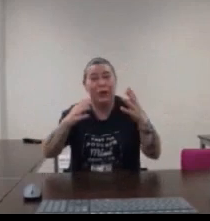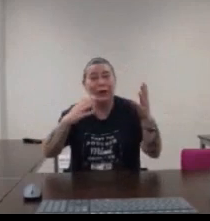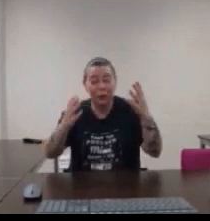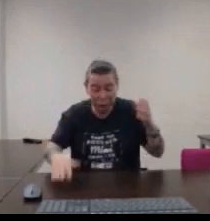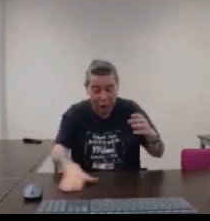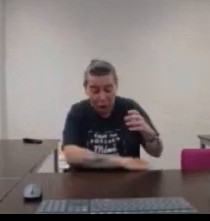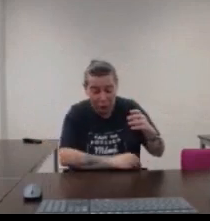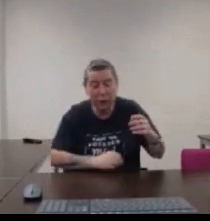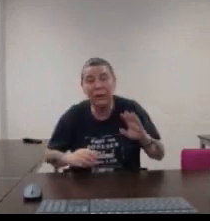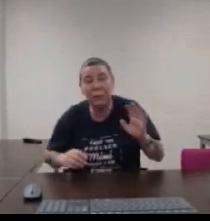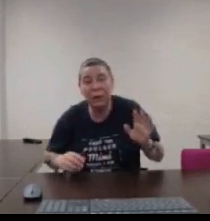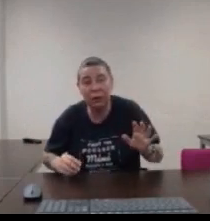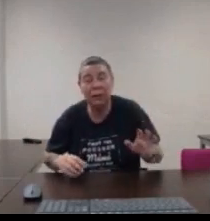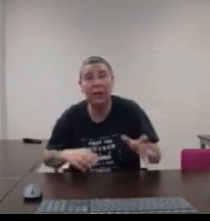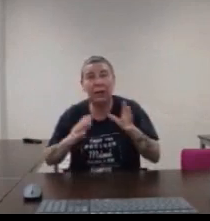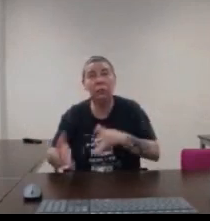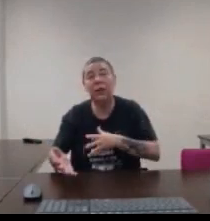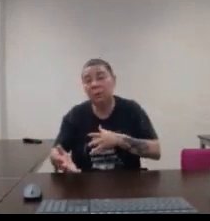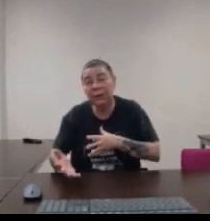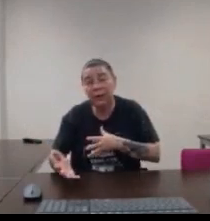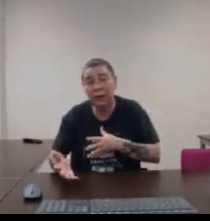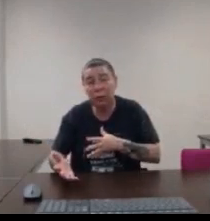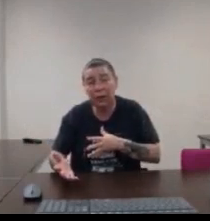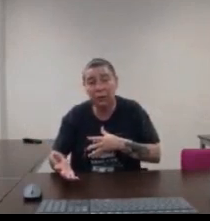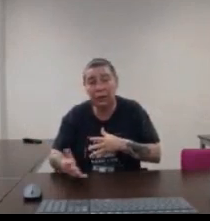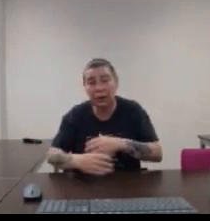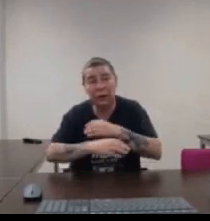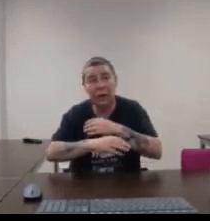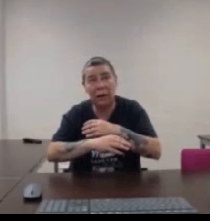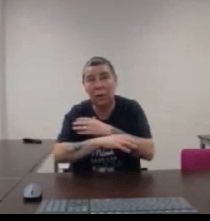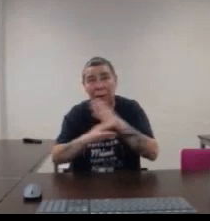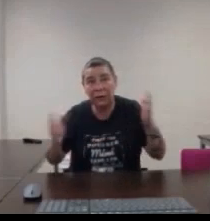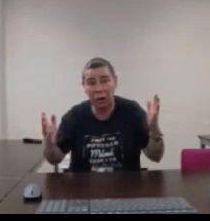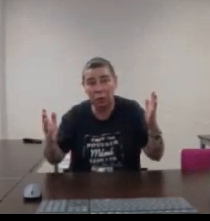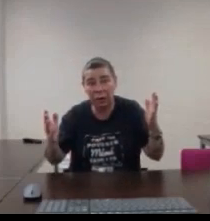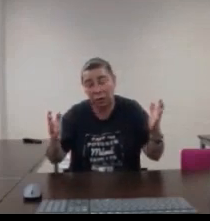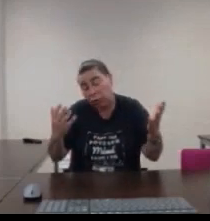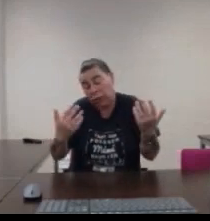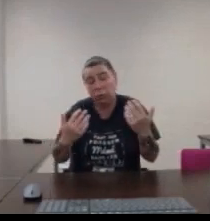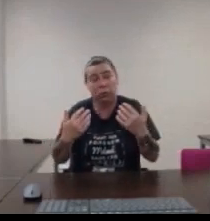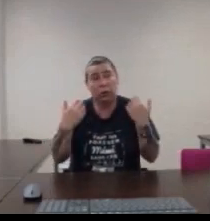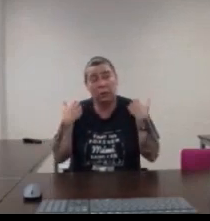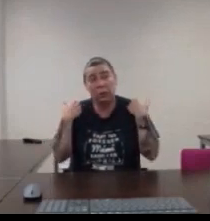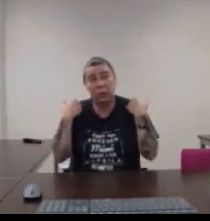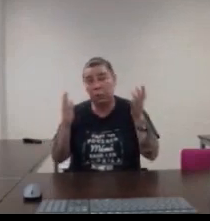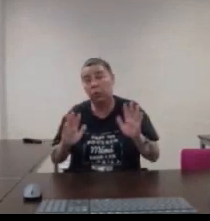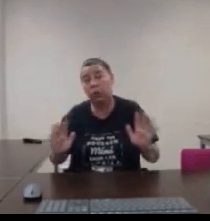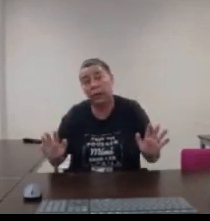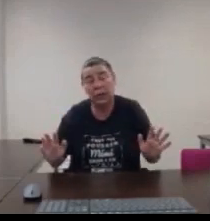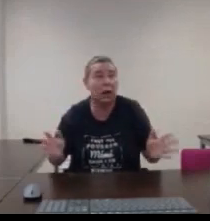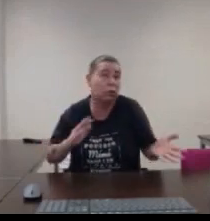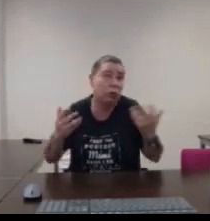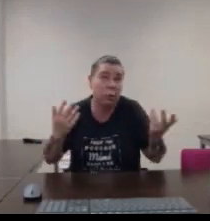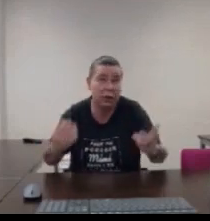Voilà. Donc, l'un dans l'autre, ne vous embêtez pas à le surélever. Si vous n'avez pas de clavier et de souris déporté, ça n'aura pas de valeur ajoutée. Si, vous aurez mal aux épaules